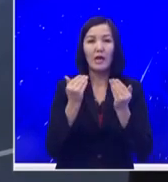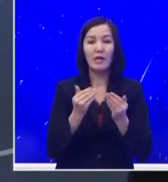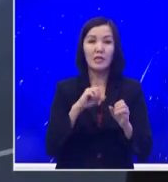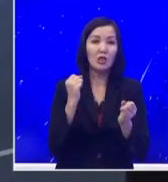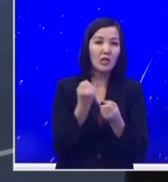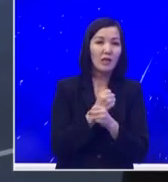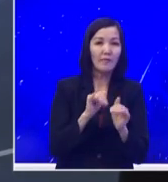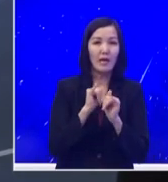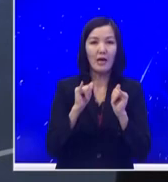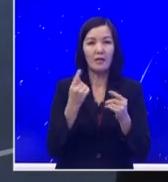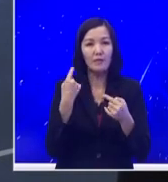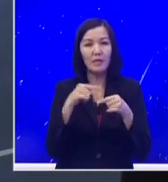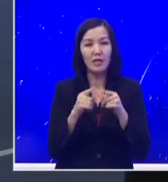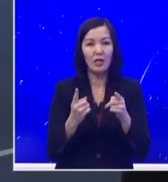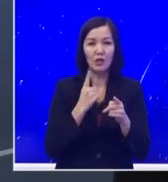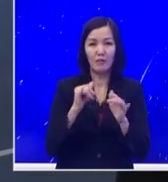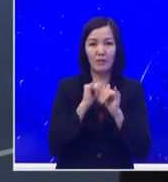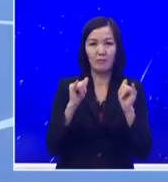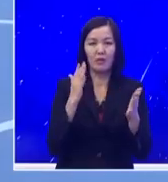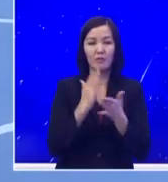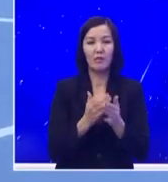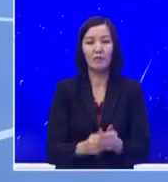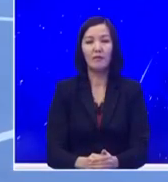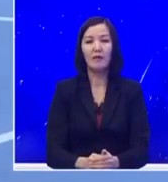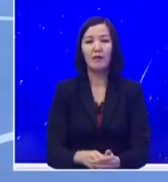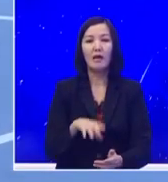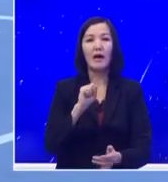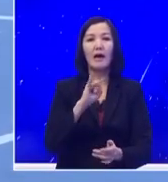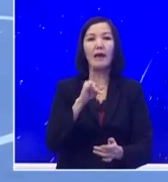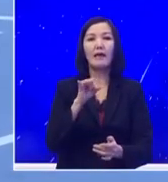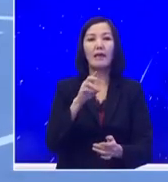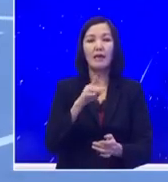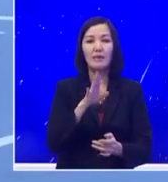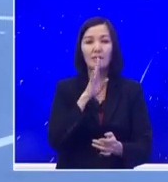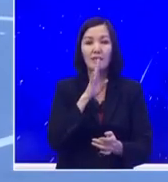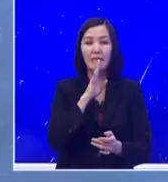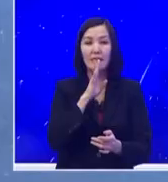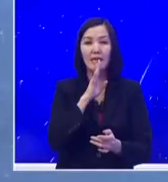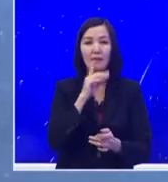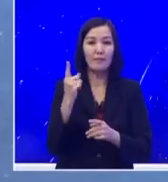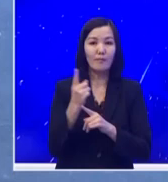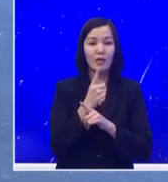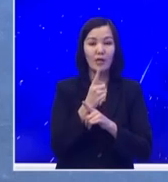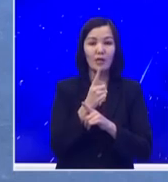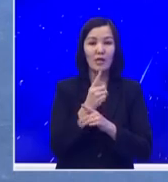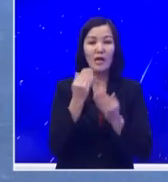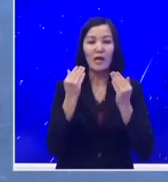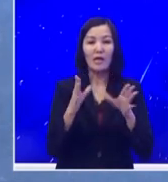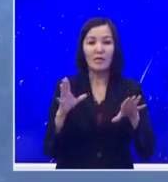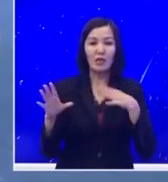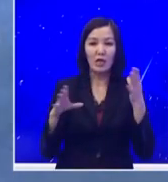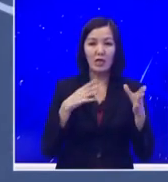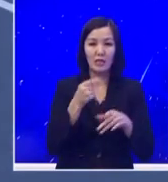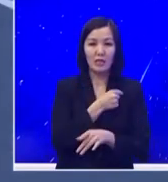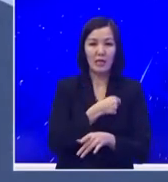жылдамдығымды арттырып, техникалық шеберлігімді шыңдаудамын. Әйгерім Олдыбаева Жетісу теннис орталығының алғашқы түлектерінің бірі. Қазір жаттықтырушы